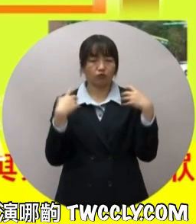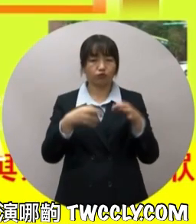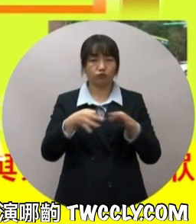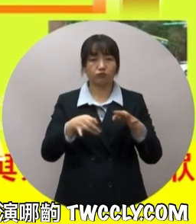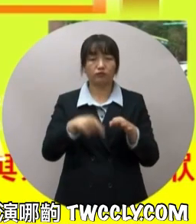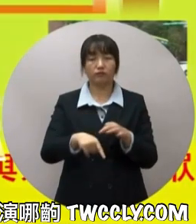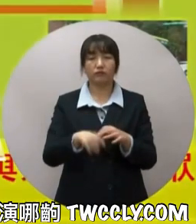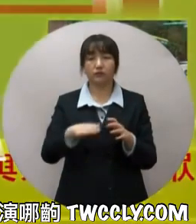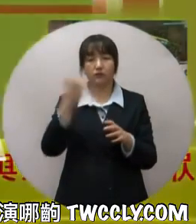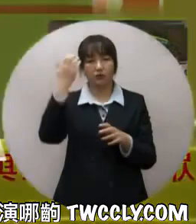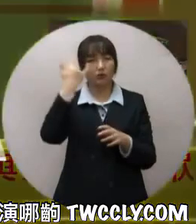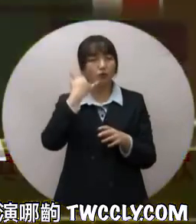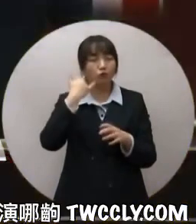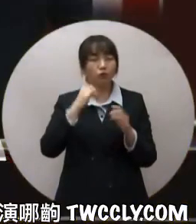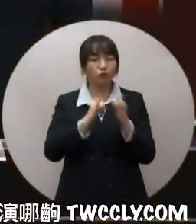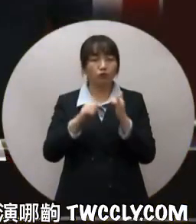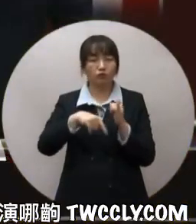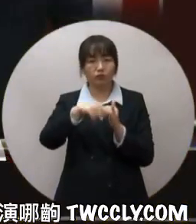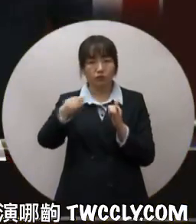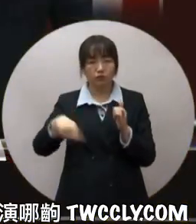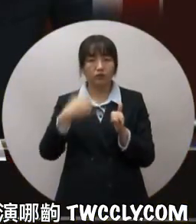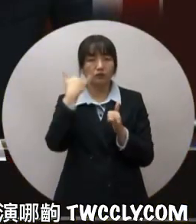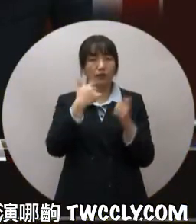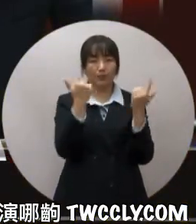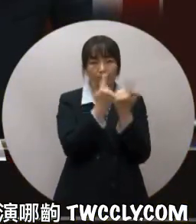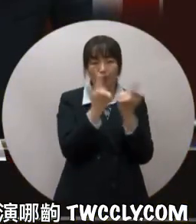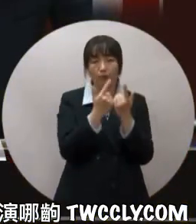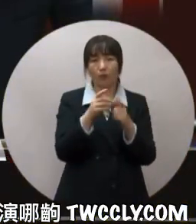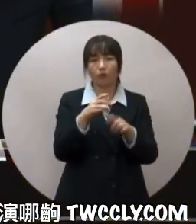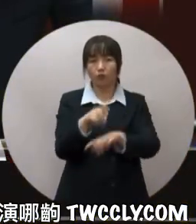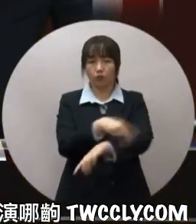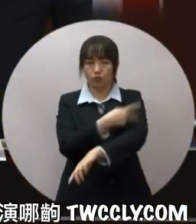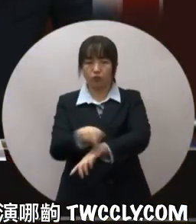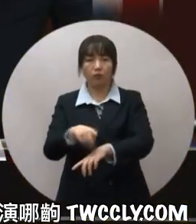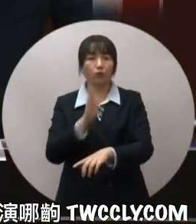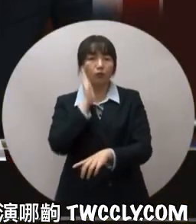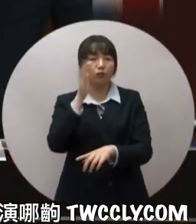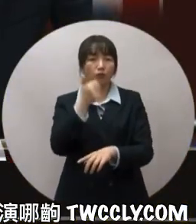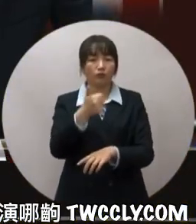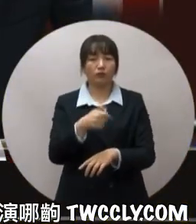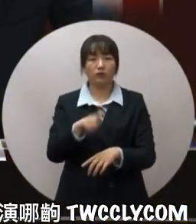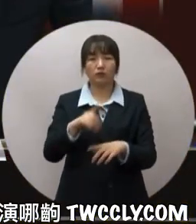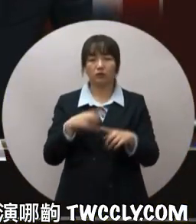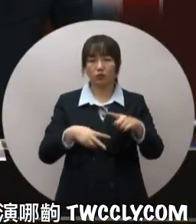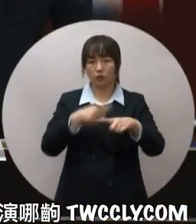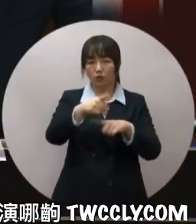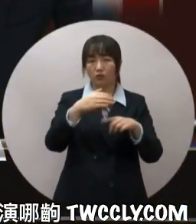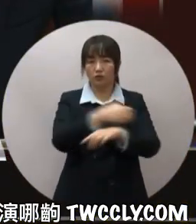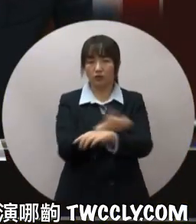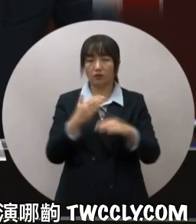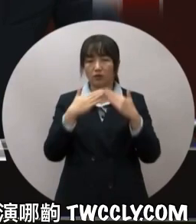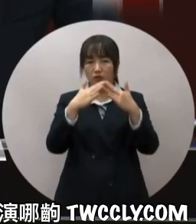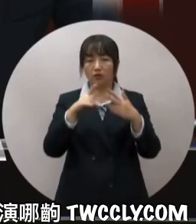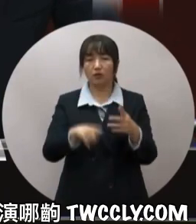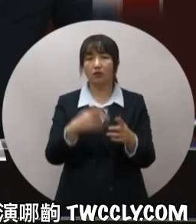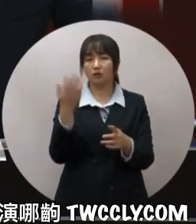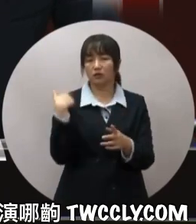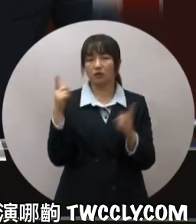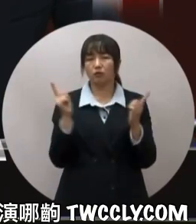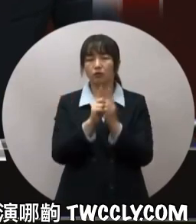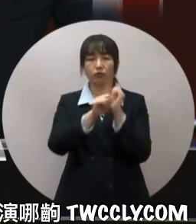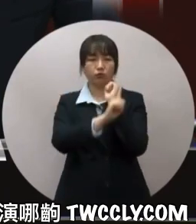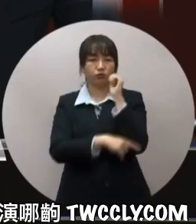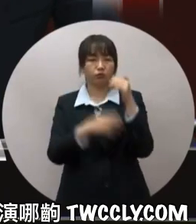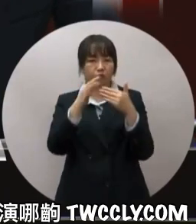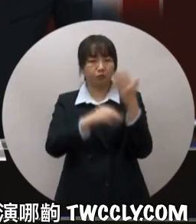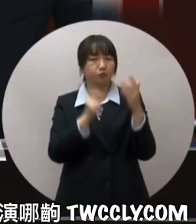那對於基隆來講它其實基北之間的交通是更加的方便那這種跨縣市的旅運過去因為法律